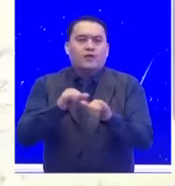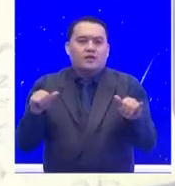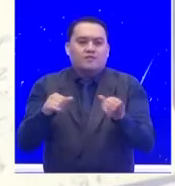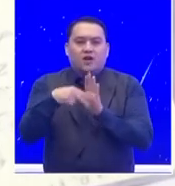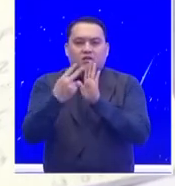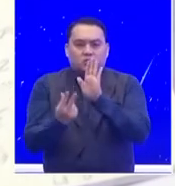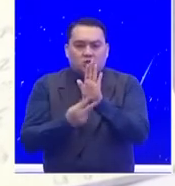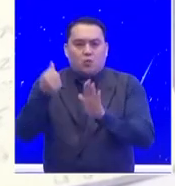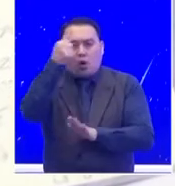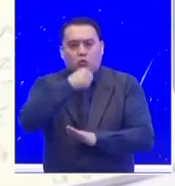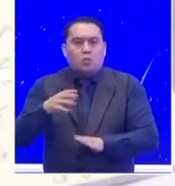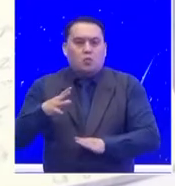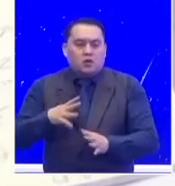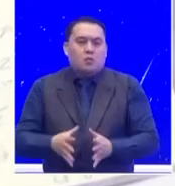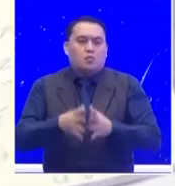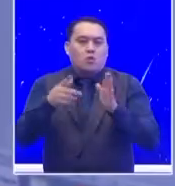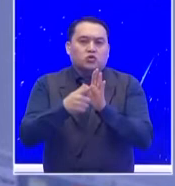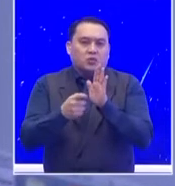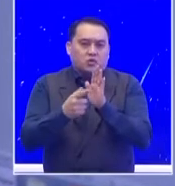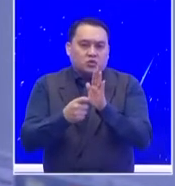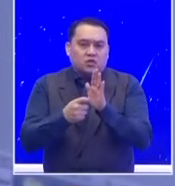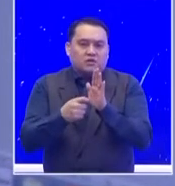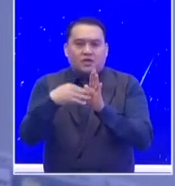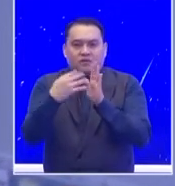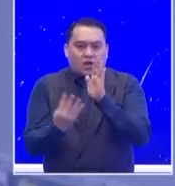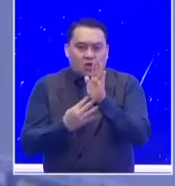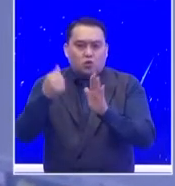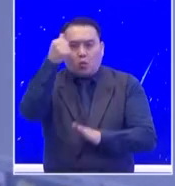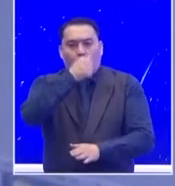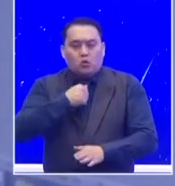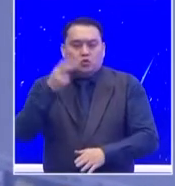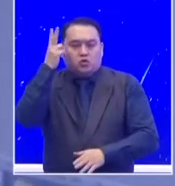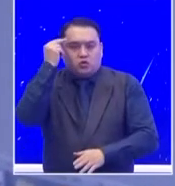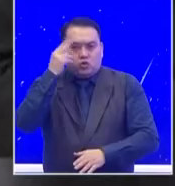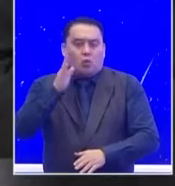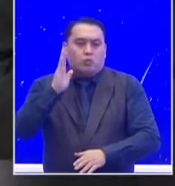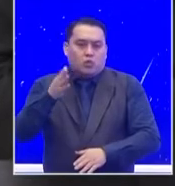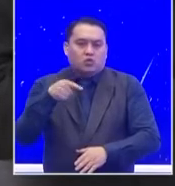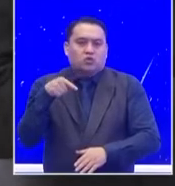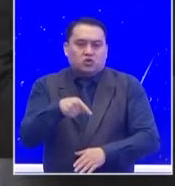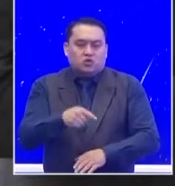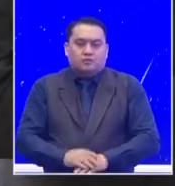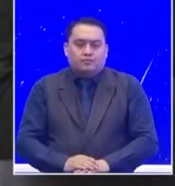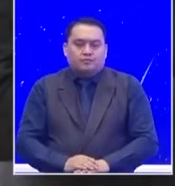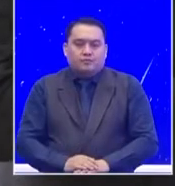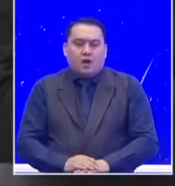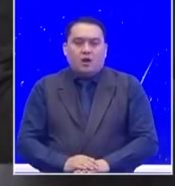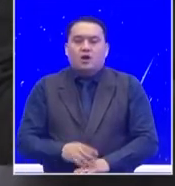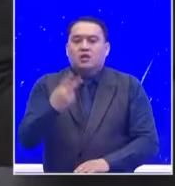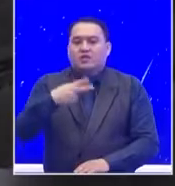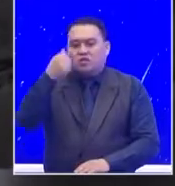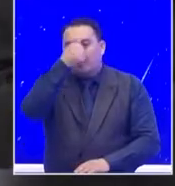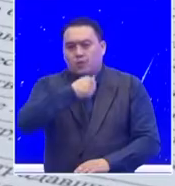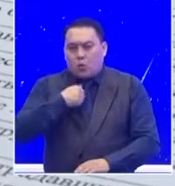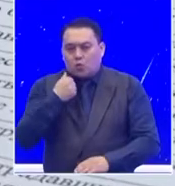2018 году их было чуть более 700, то в 2019 году их число составило около 1000. С начала 2020